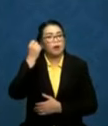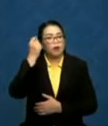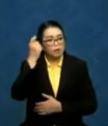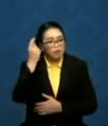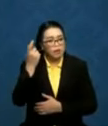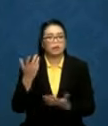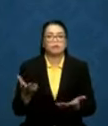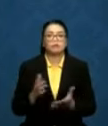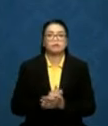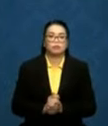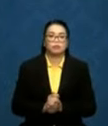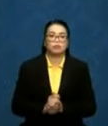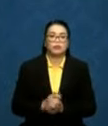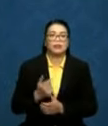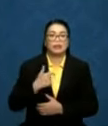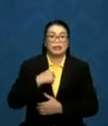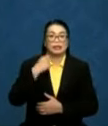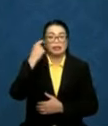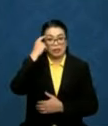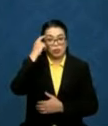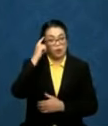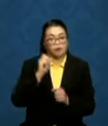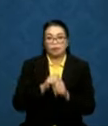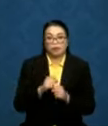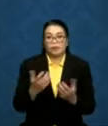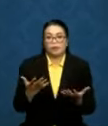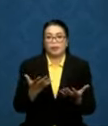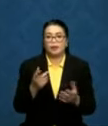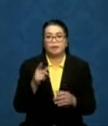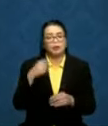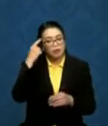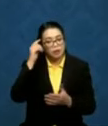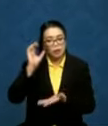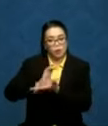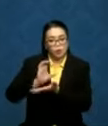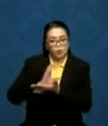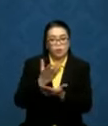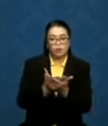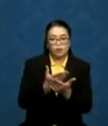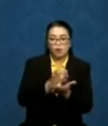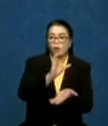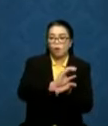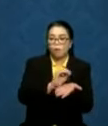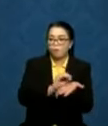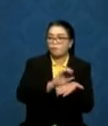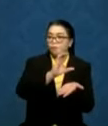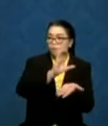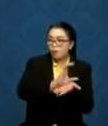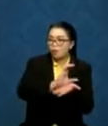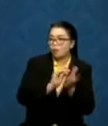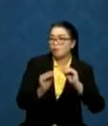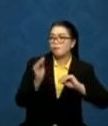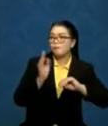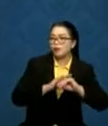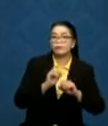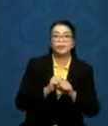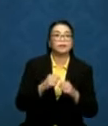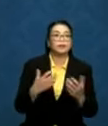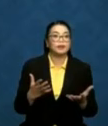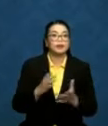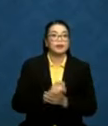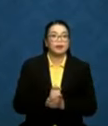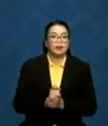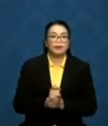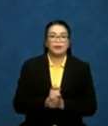ครับแต่คิดว่าจะทำอย่างไรล่ะกองทุนจะมีเงินกองทุนที่มากเพิ่มขึ้น